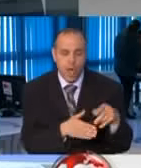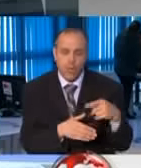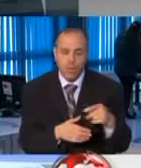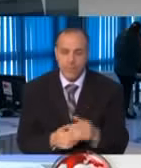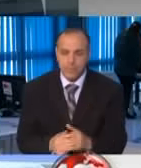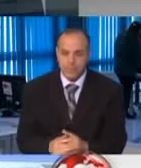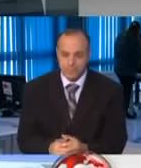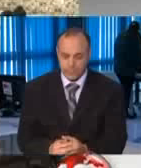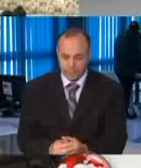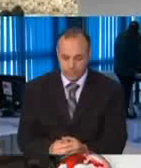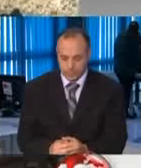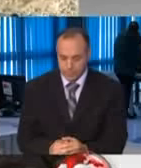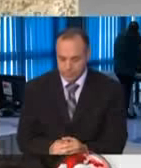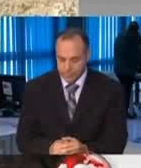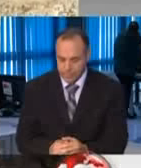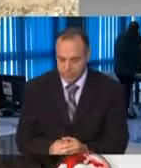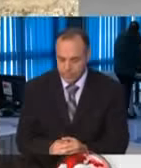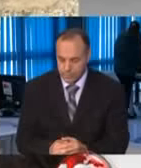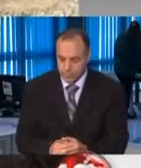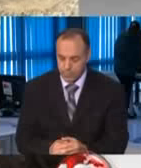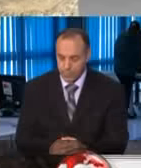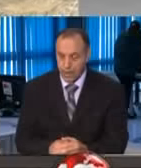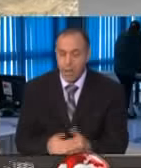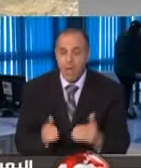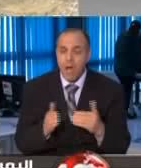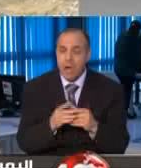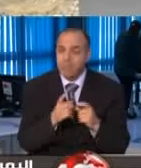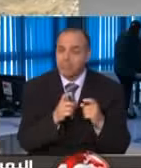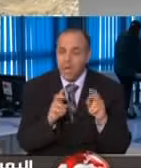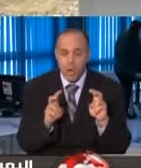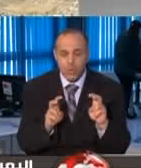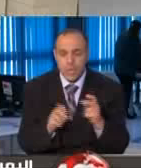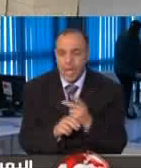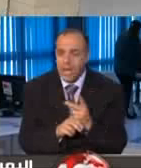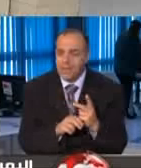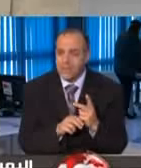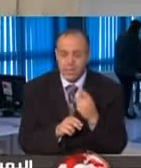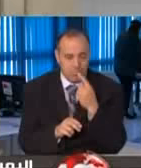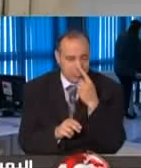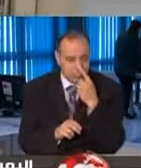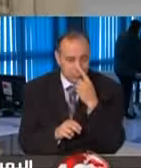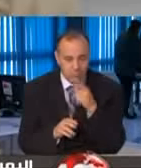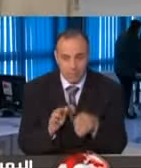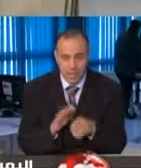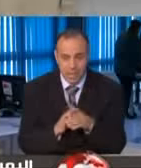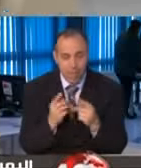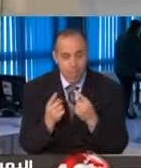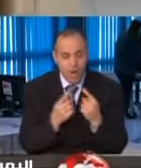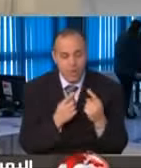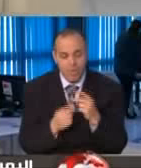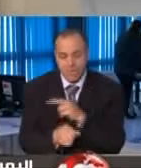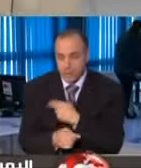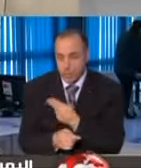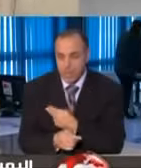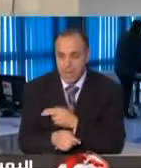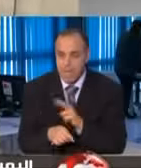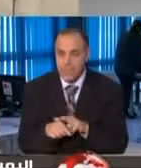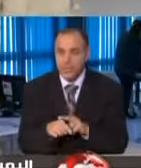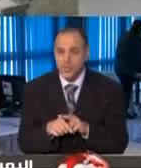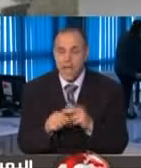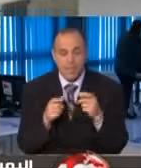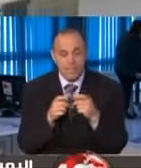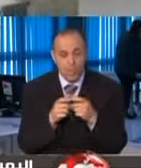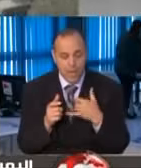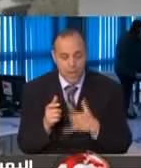أخرى. يواجه وقف إطلاق النار في اليمن خطر الانهيار مع انطلاق محادثات في سويسرا بين ممثلي